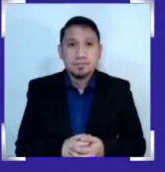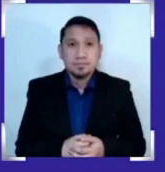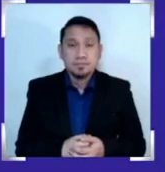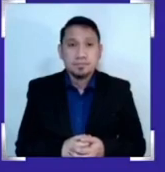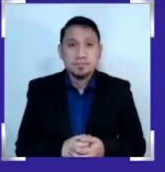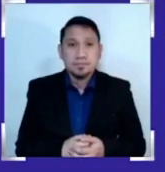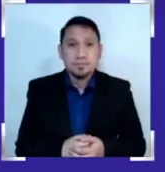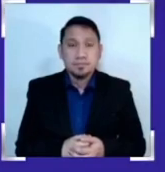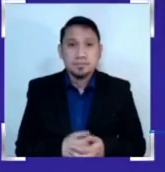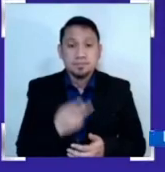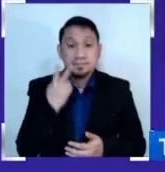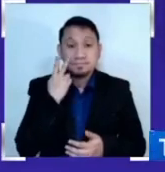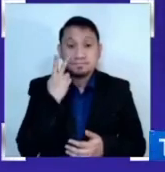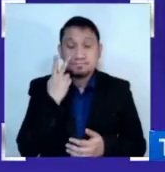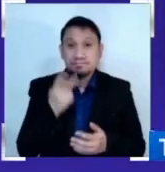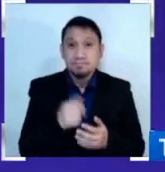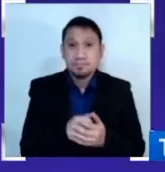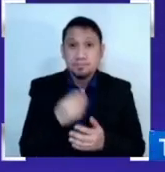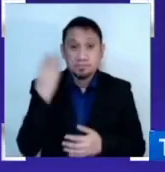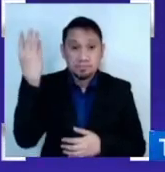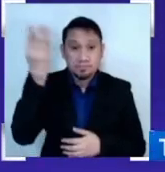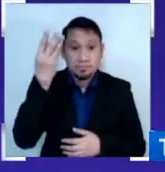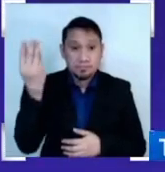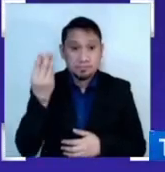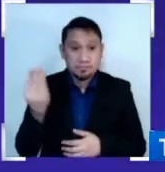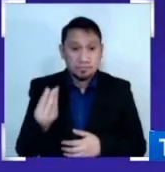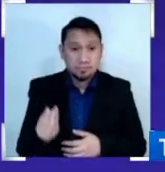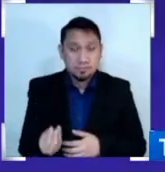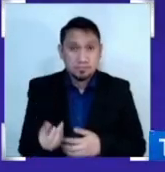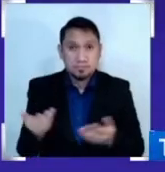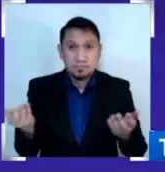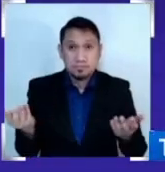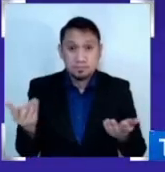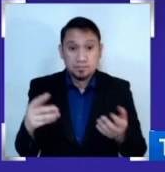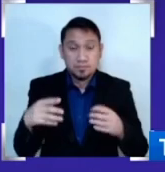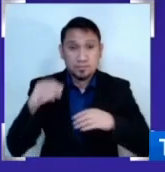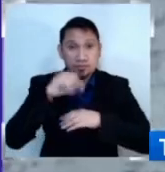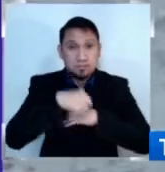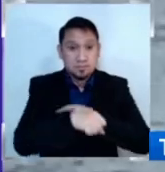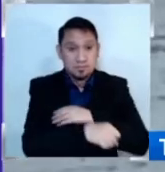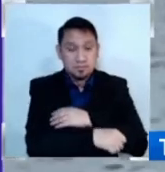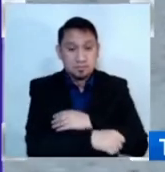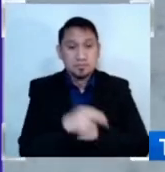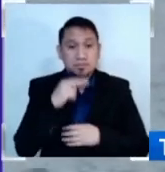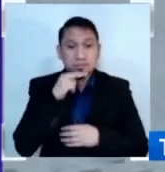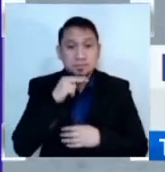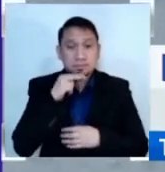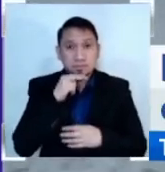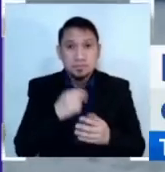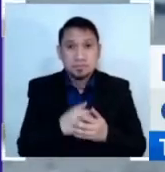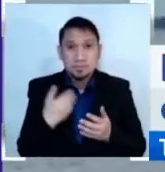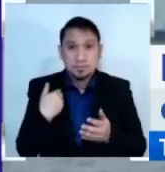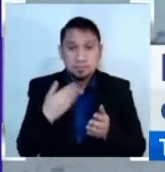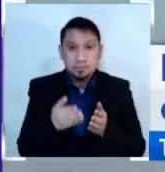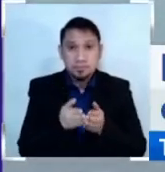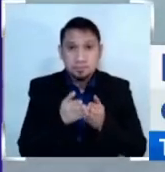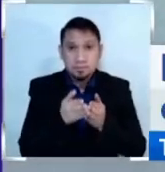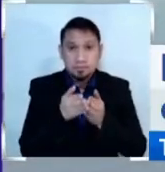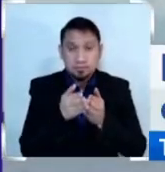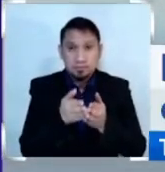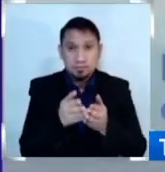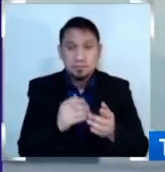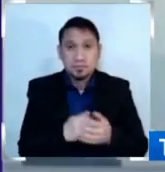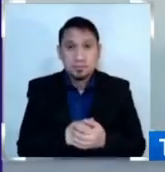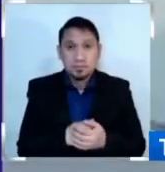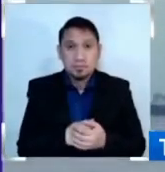Kita sa malayo ang isang ipo-ipo o water spout sa dagat sa Tanhay City, Negros Oriental. May barko pa nga na tila nasa landas ng ipo-ipo,